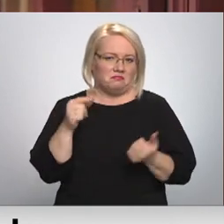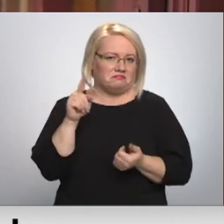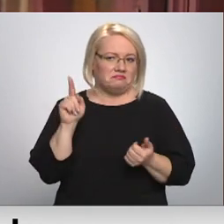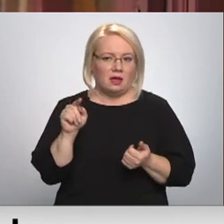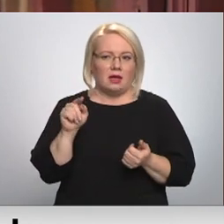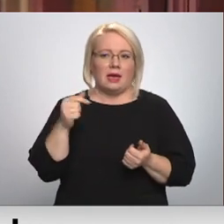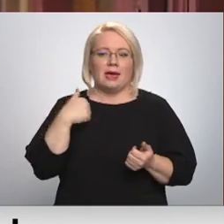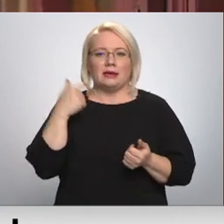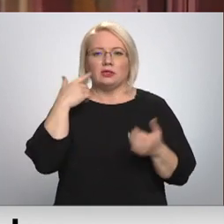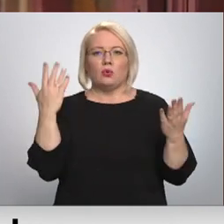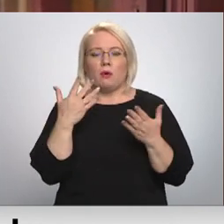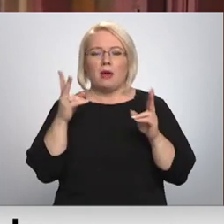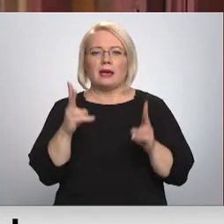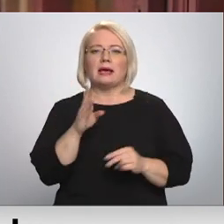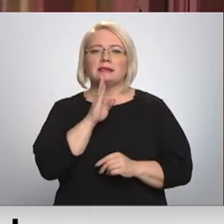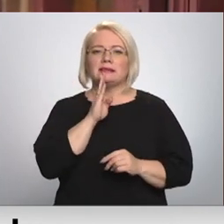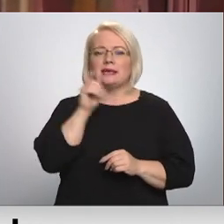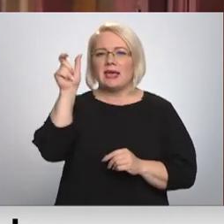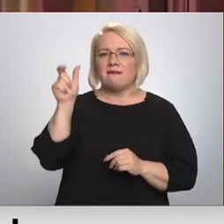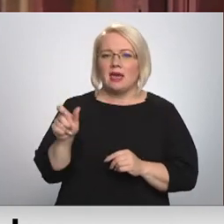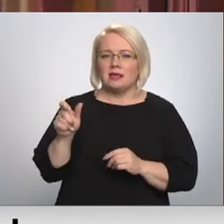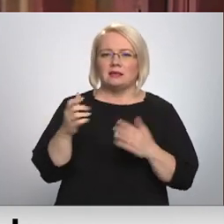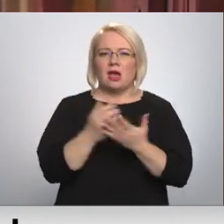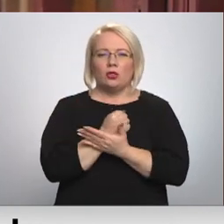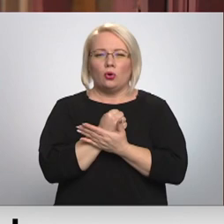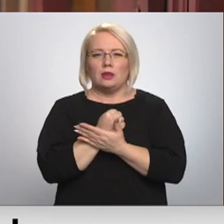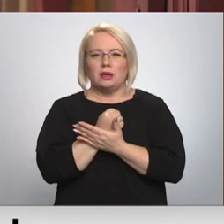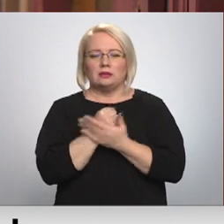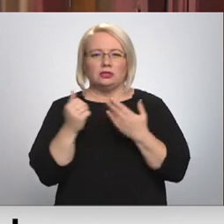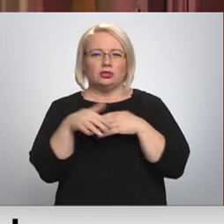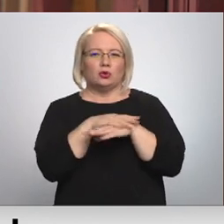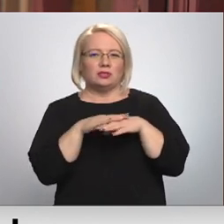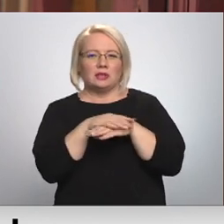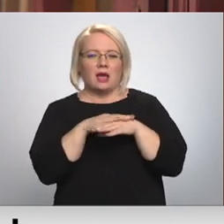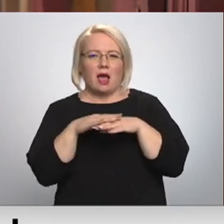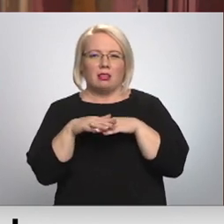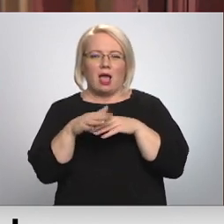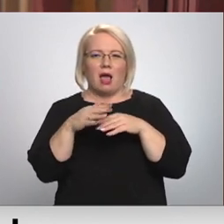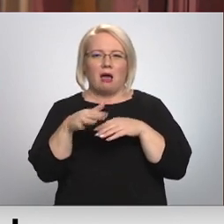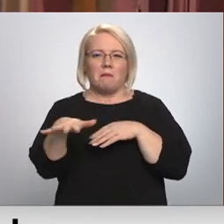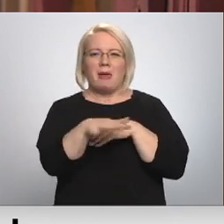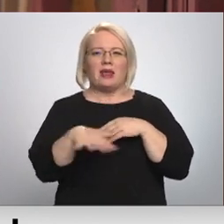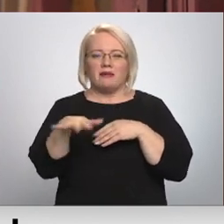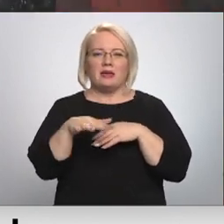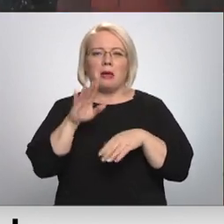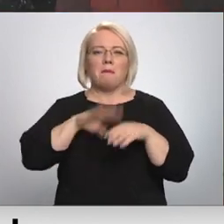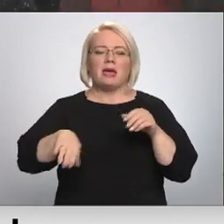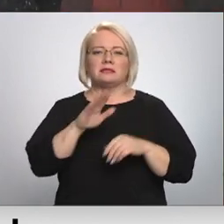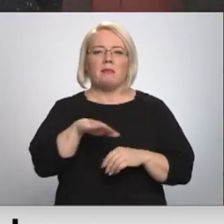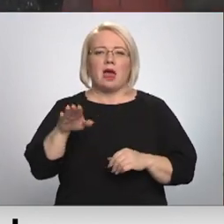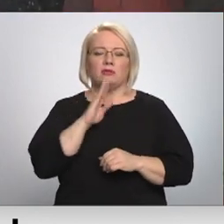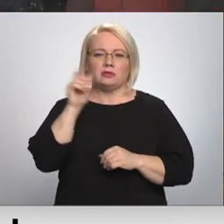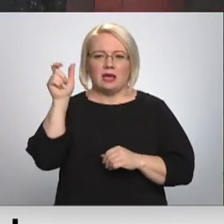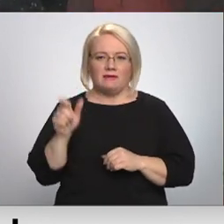Es domāju, ka sievietes atrodas tādā, ka sociālajā periferijā esot bez bērnu sievietes.